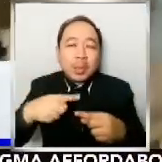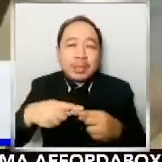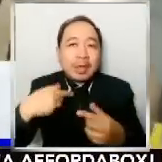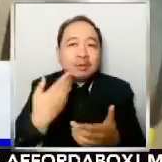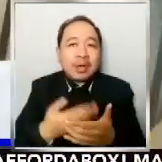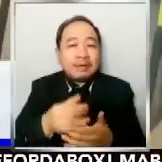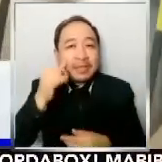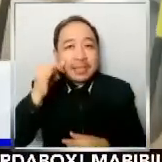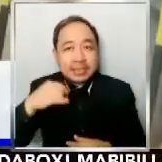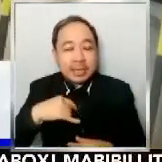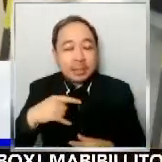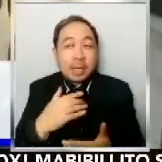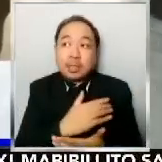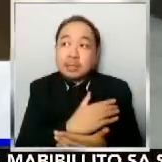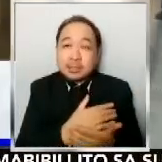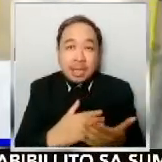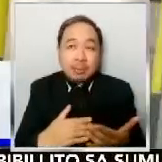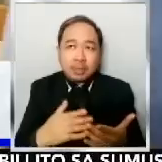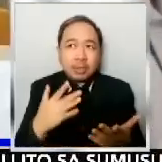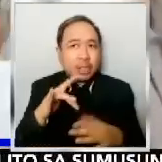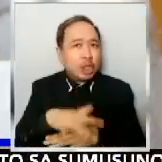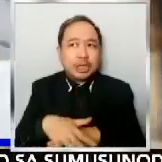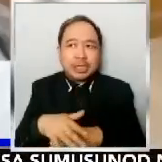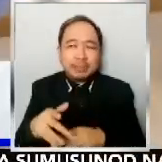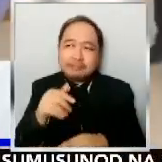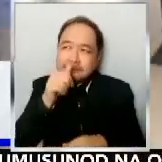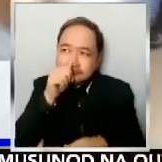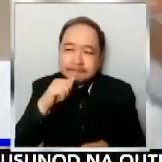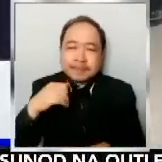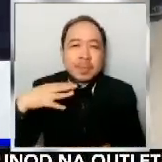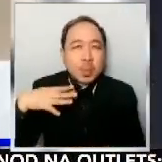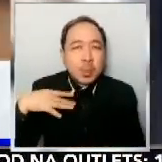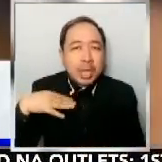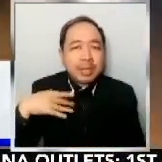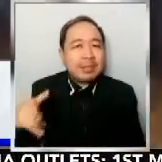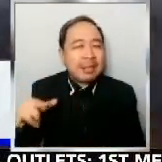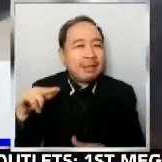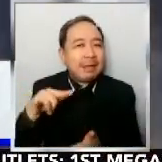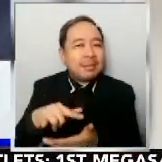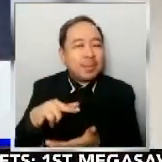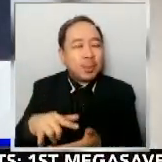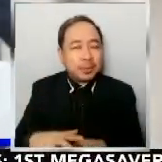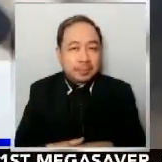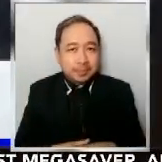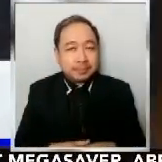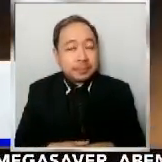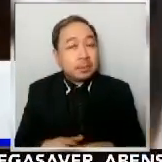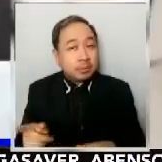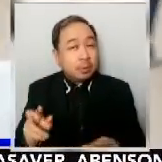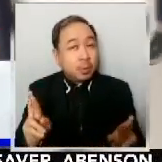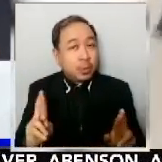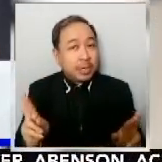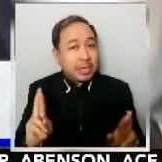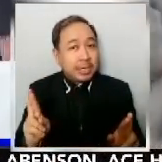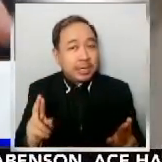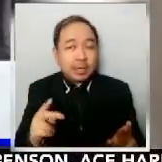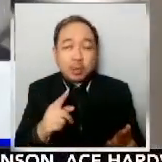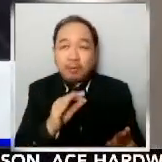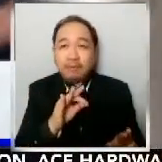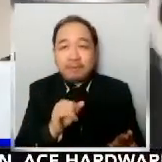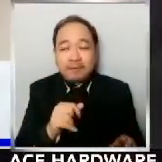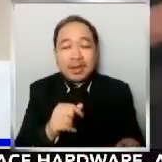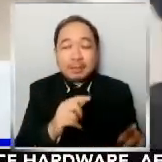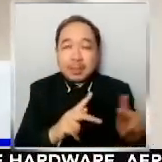ilan sa kanila, maaga pa lang ay matyaga nang nag-abang sa airport. Nakahanda na rin daw ang fans ni Soo-yeon sa